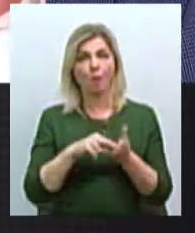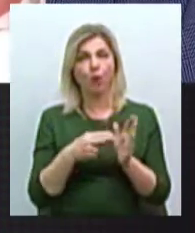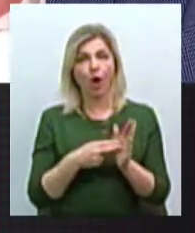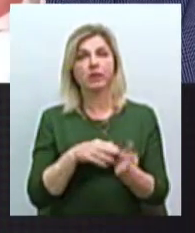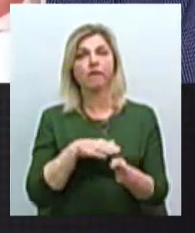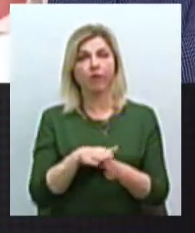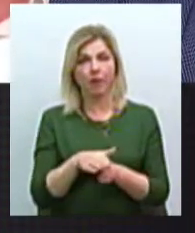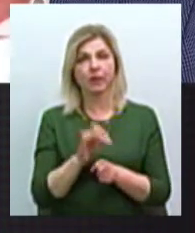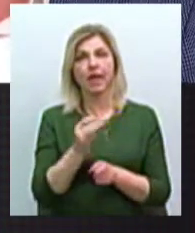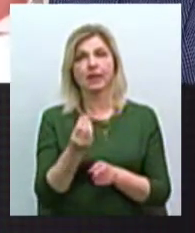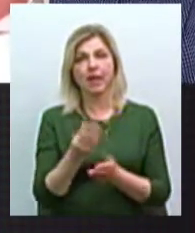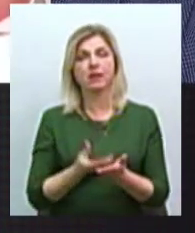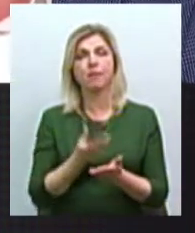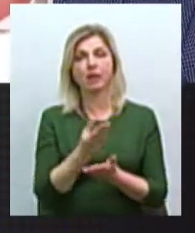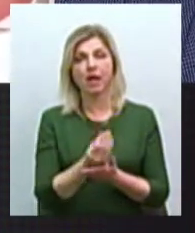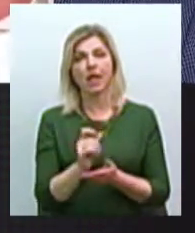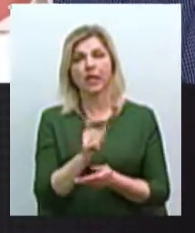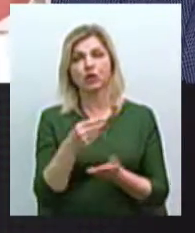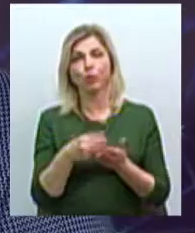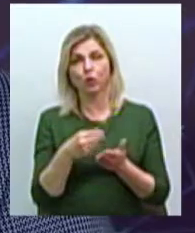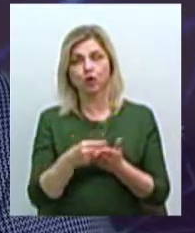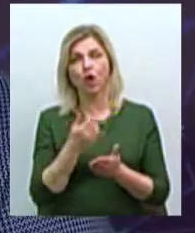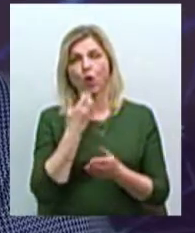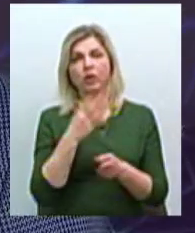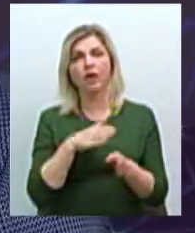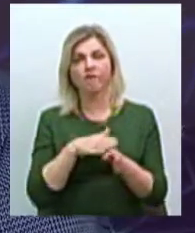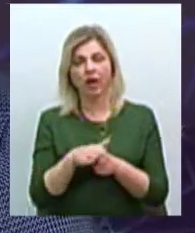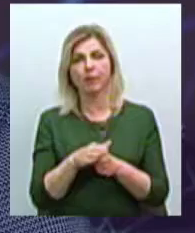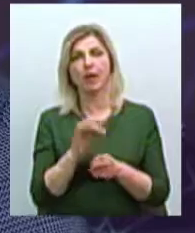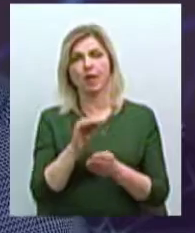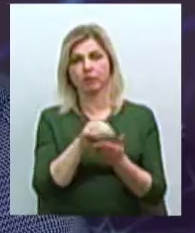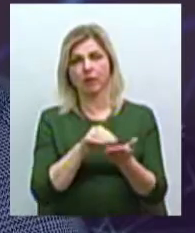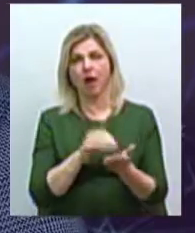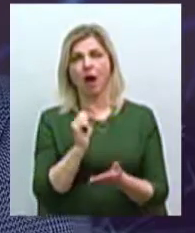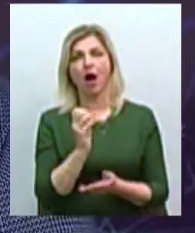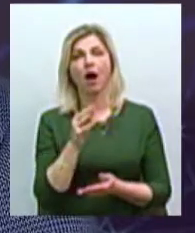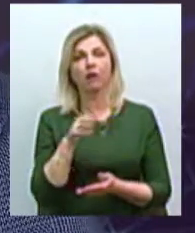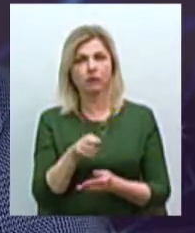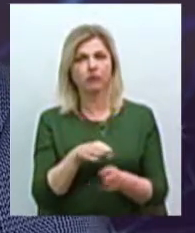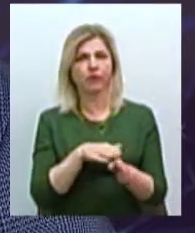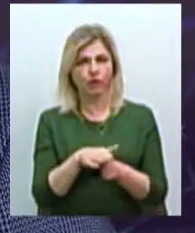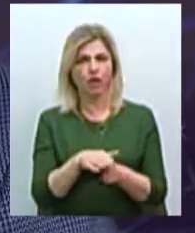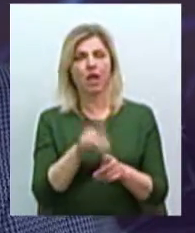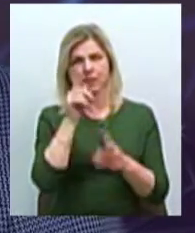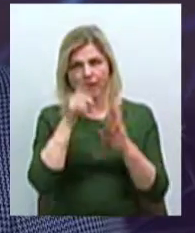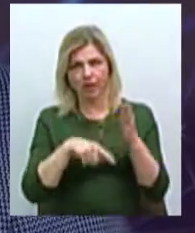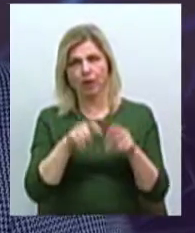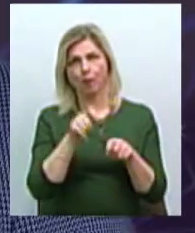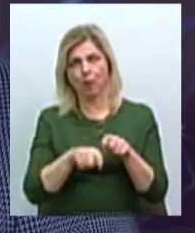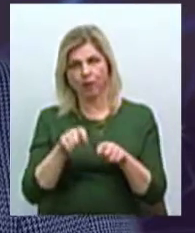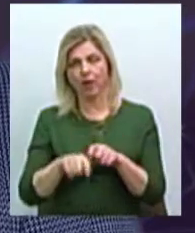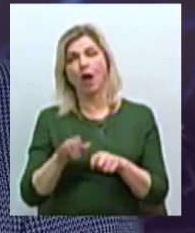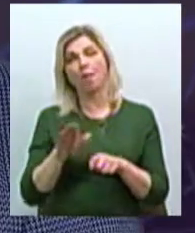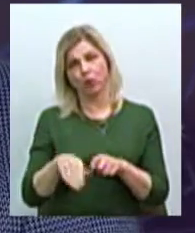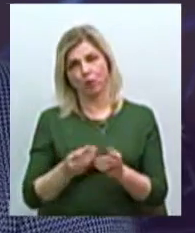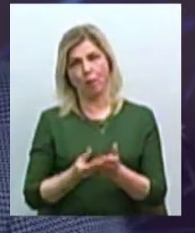из бюджета только тогда, когда он выполнен под ноль и закрыты акты, заверены, проверены, и только тогда производится оплата.